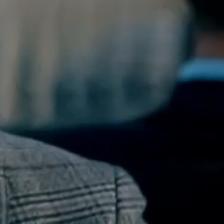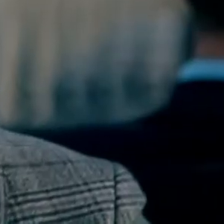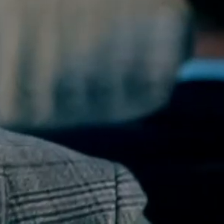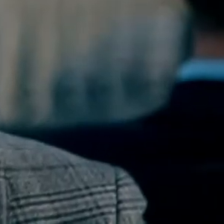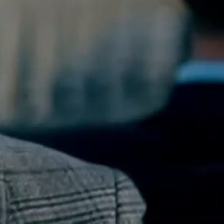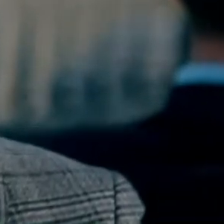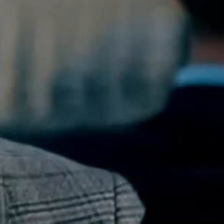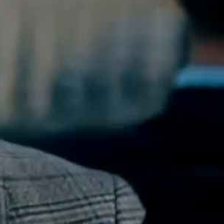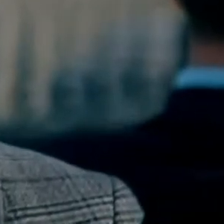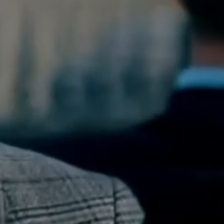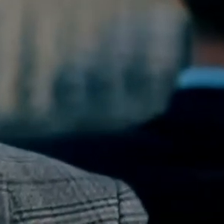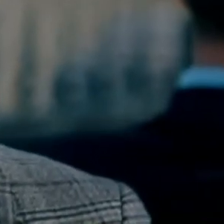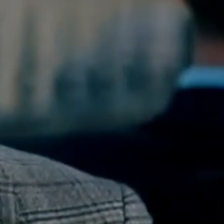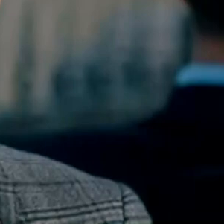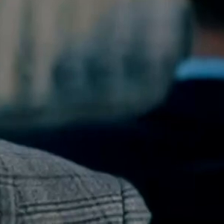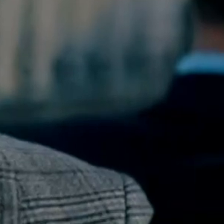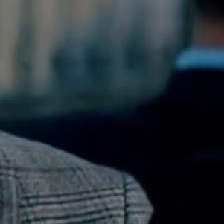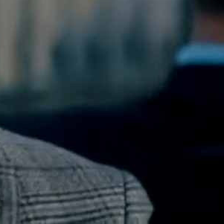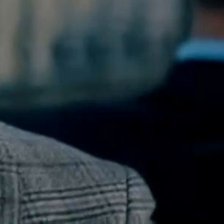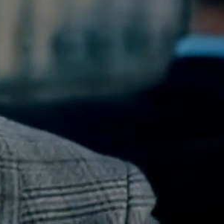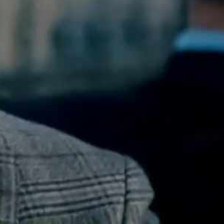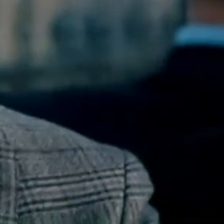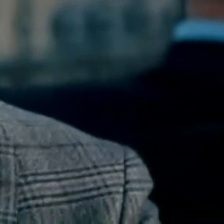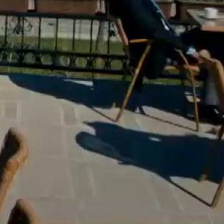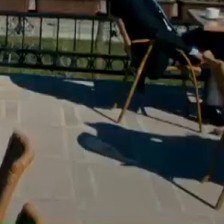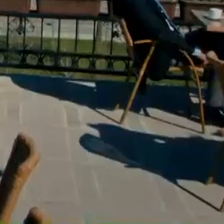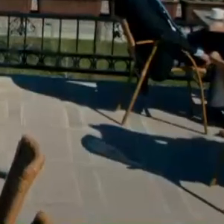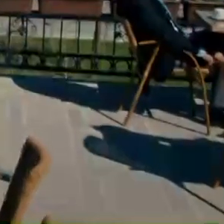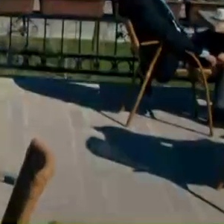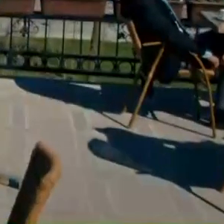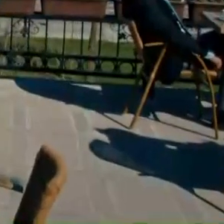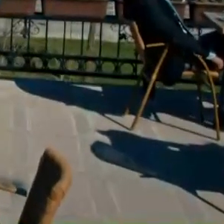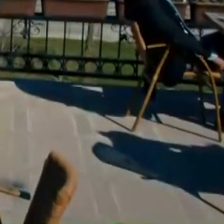gülümseyerek fincanına uzandı. Kemikli bir yüz yapısı var. Hatları sert.